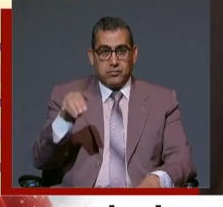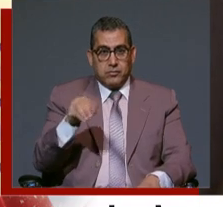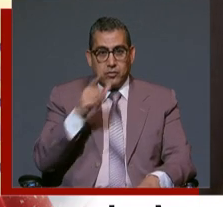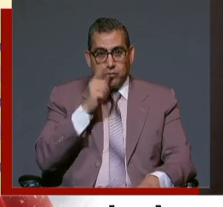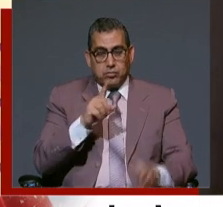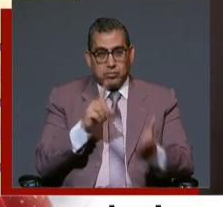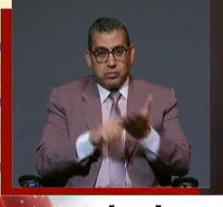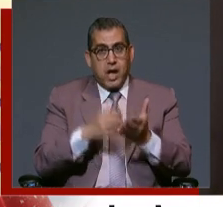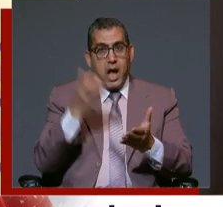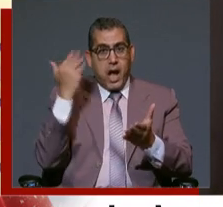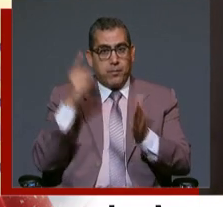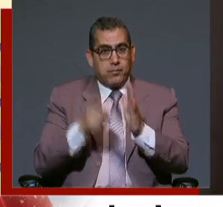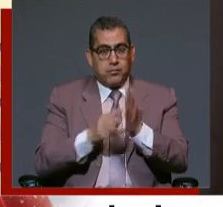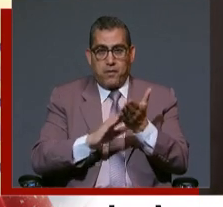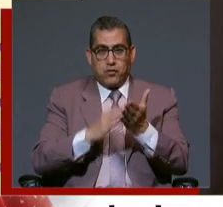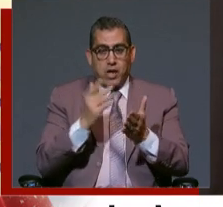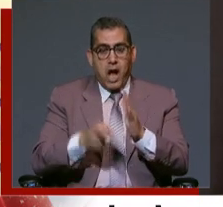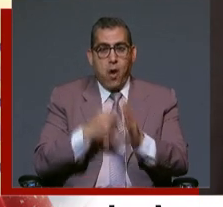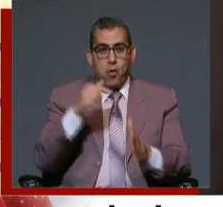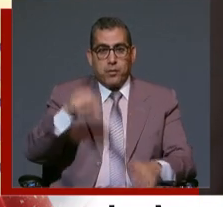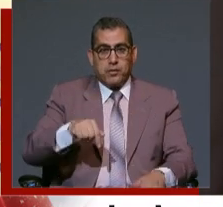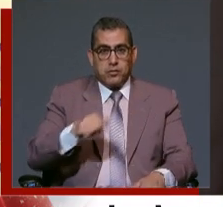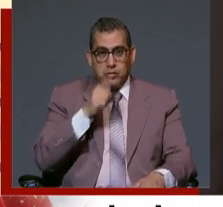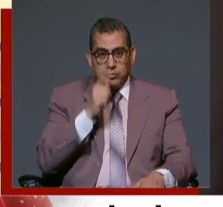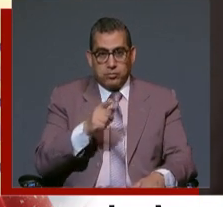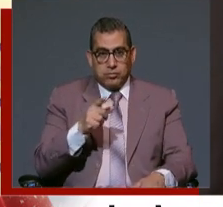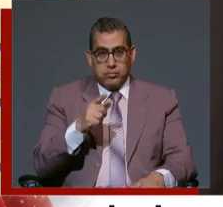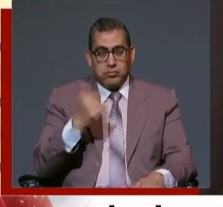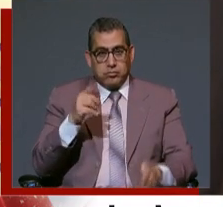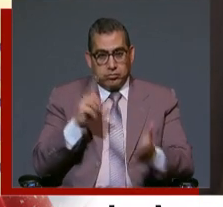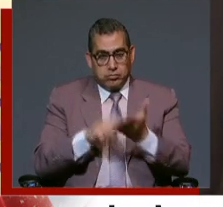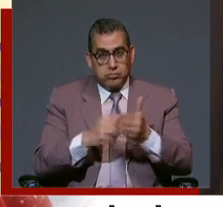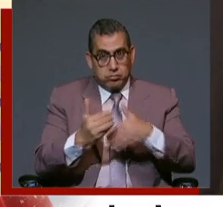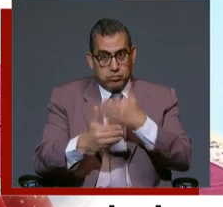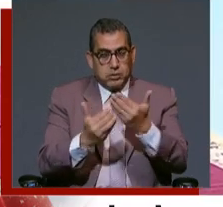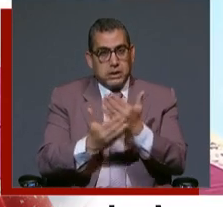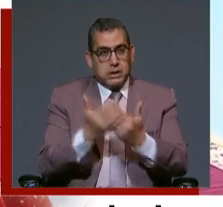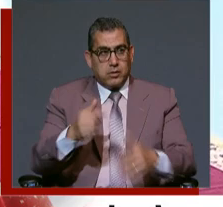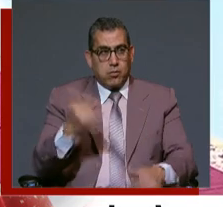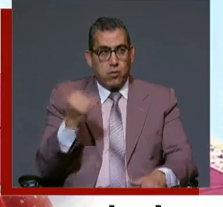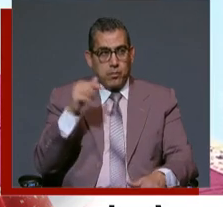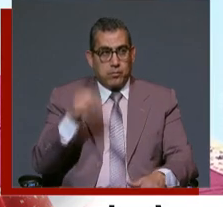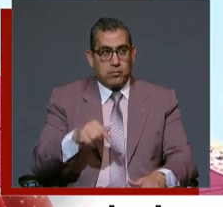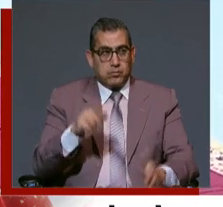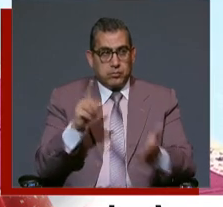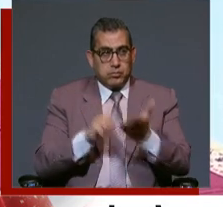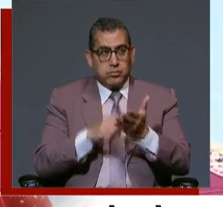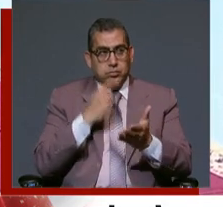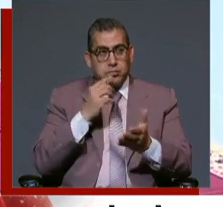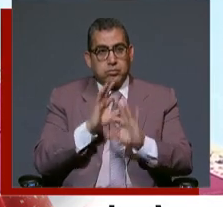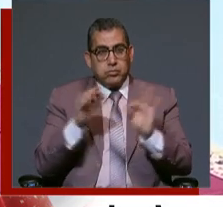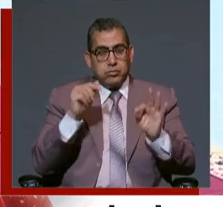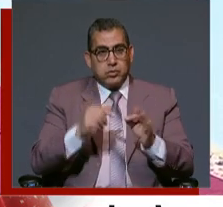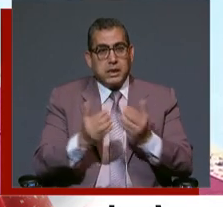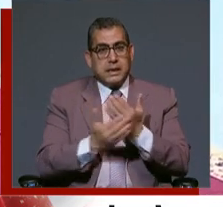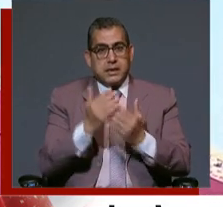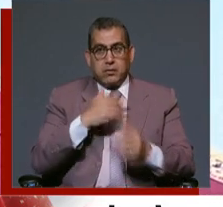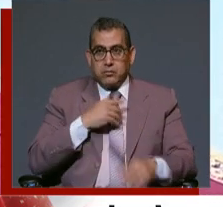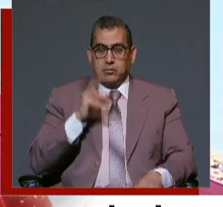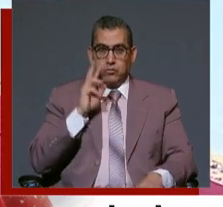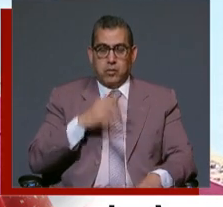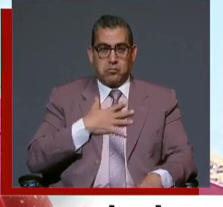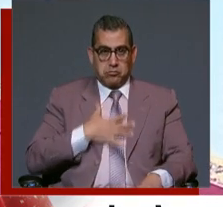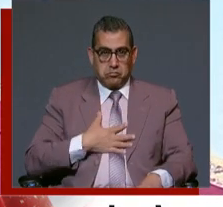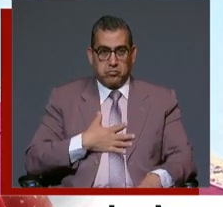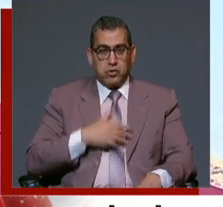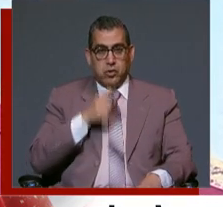عملوهاش قبل كده لأي دولة. فطبعا ده حدث مهم، وهم كانوا يعني بصراحة بالنسبة لهم حاجة جديدة. بما أنا